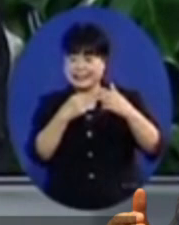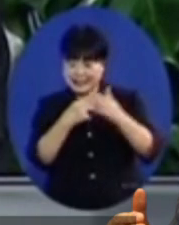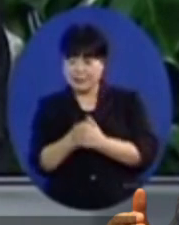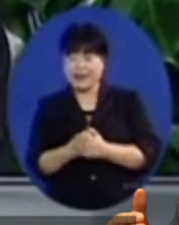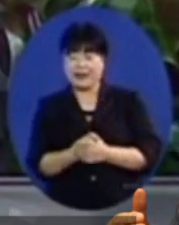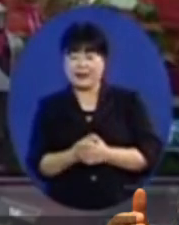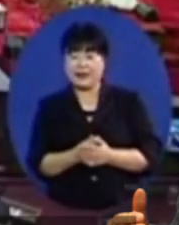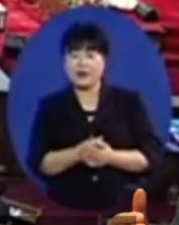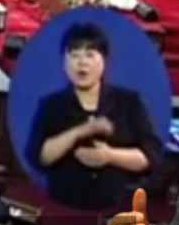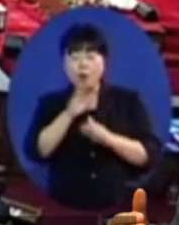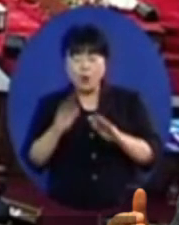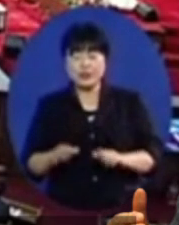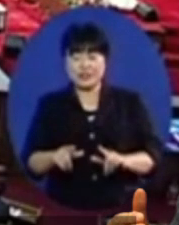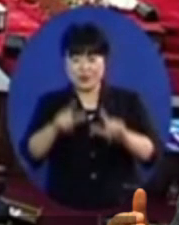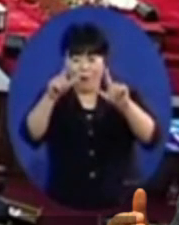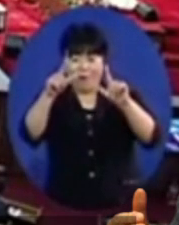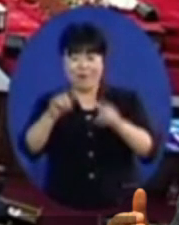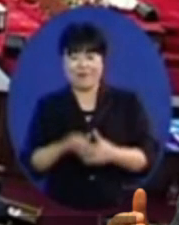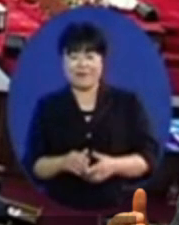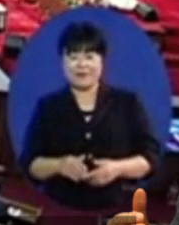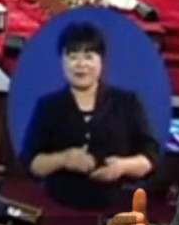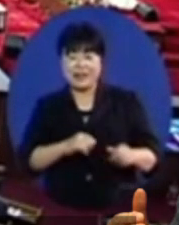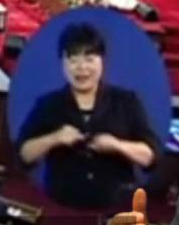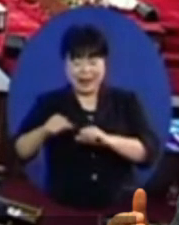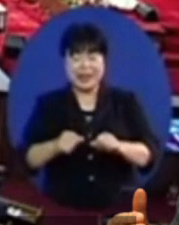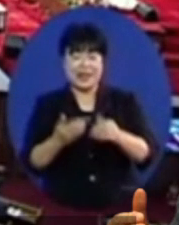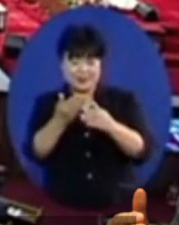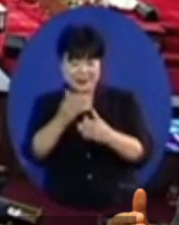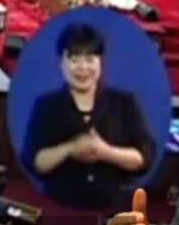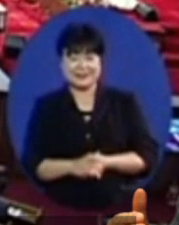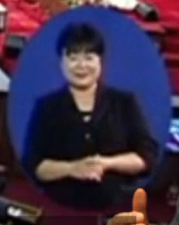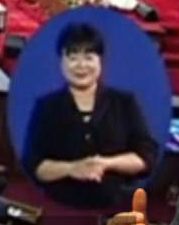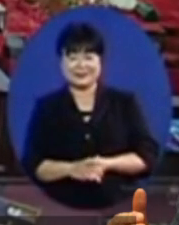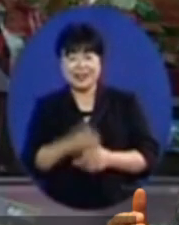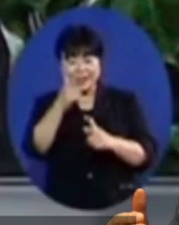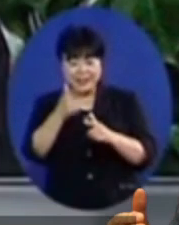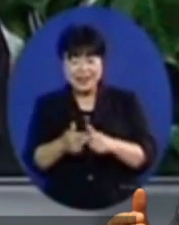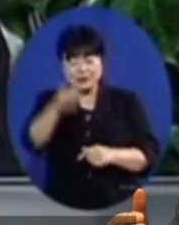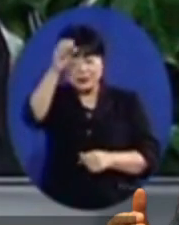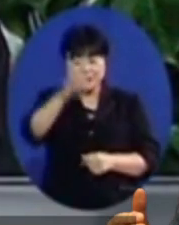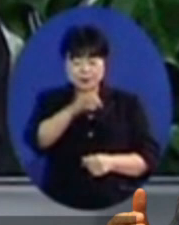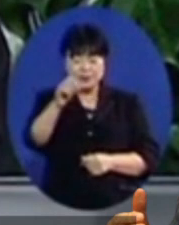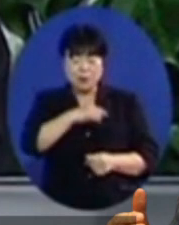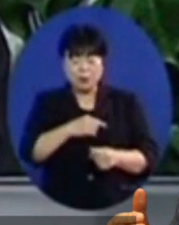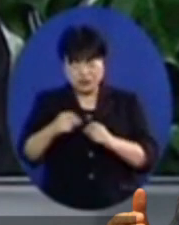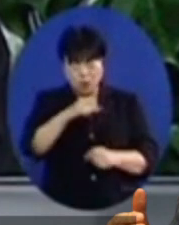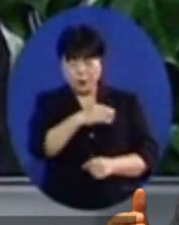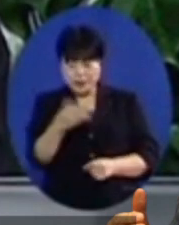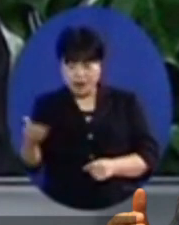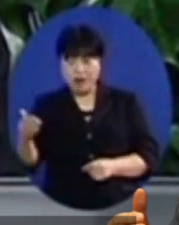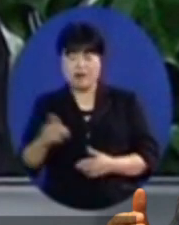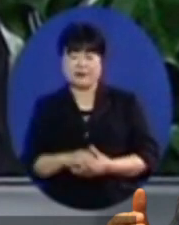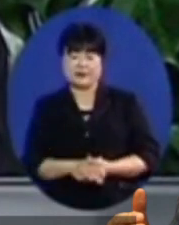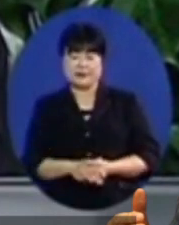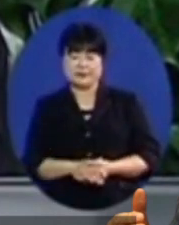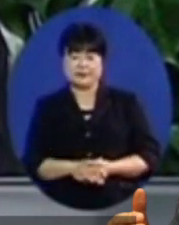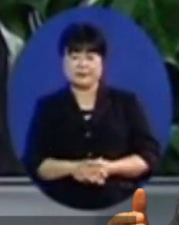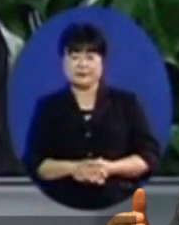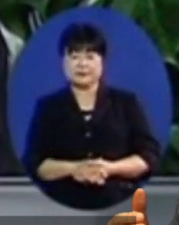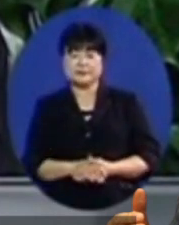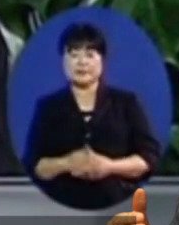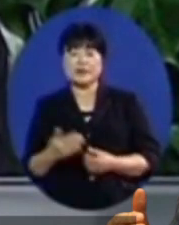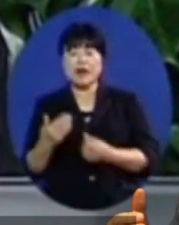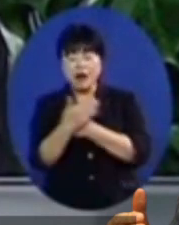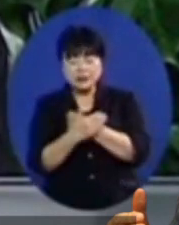우리 가운데 오늘 또 역사가 일어나야 되는 것입니다. 예수님의 십자가에 몸짓고 피 흘린 대속의